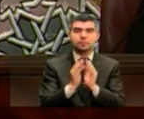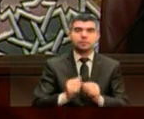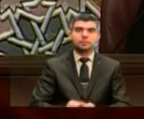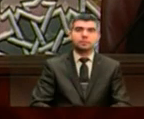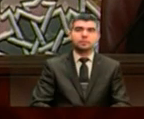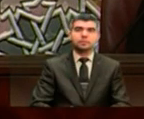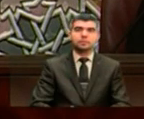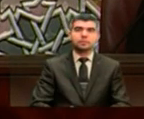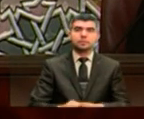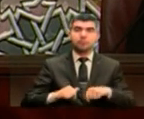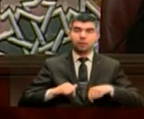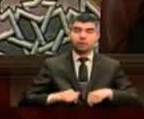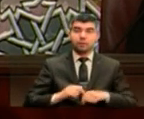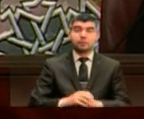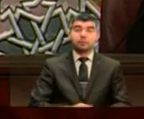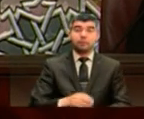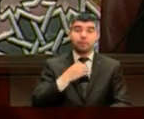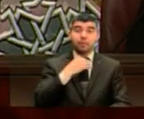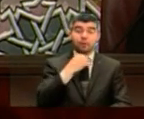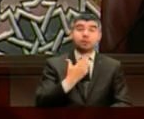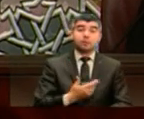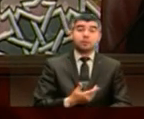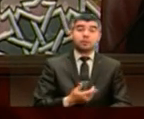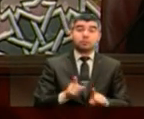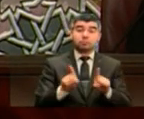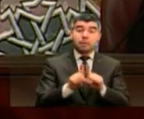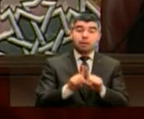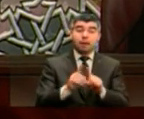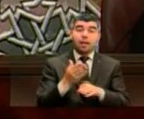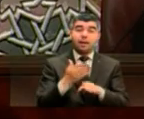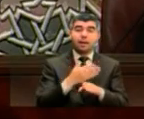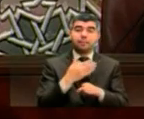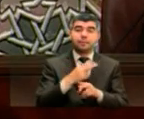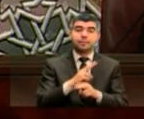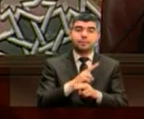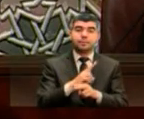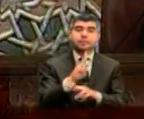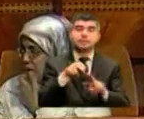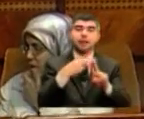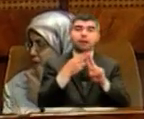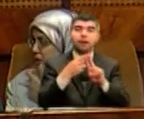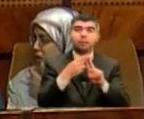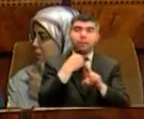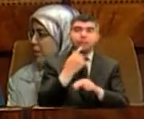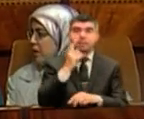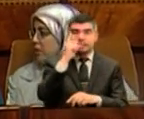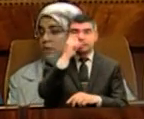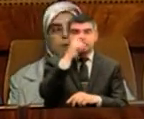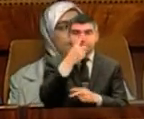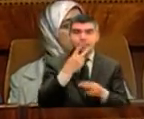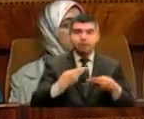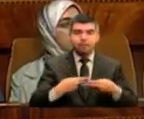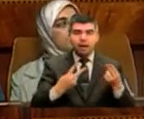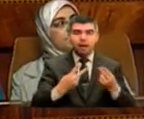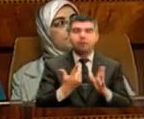الوزير المحترم، مع تقديرنا لما تفضلتم به من صعوبات في إخراج بعض